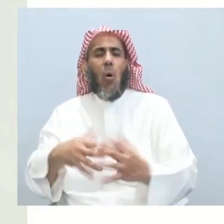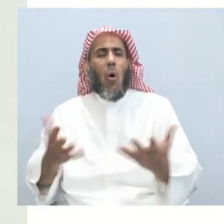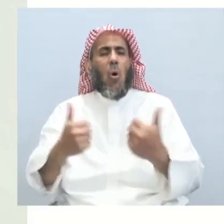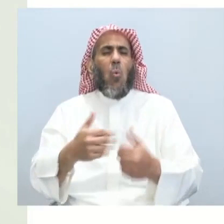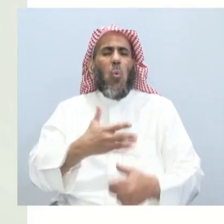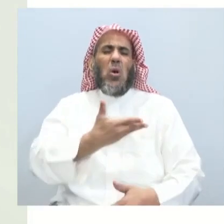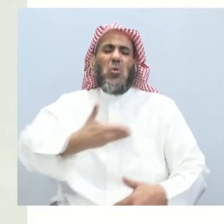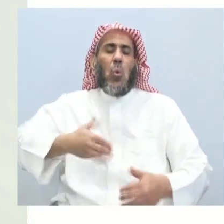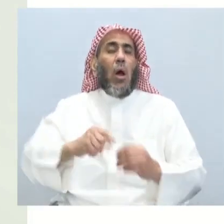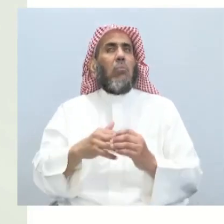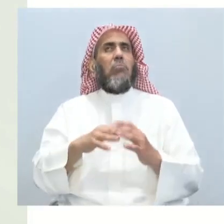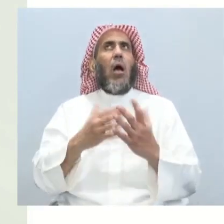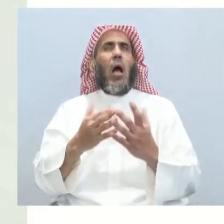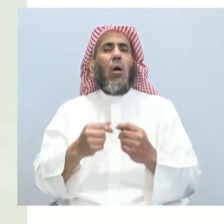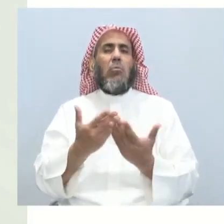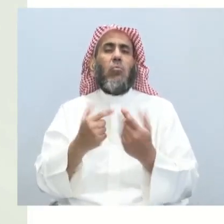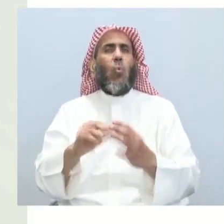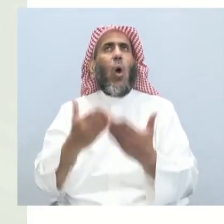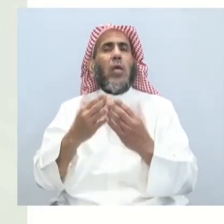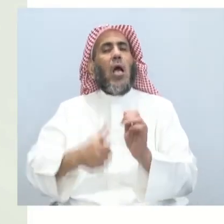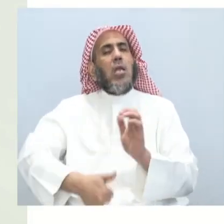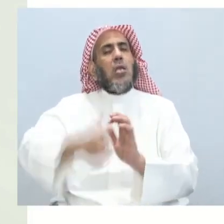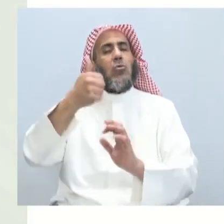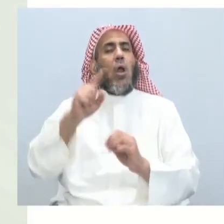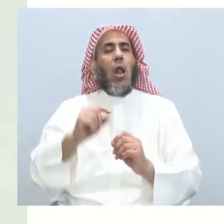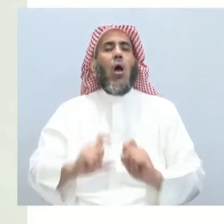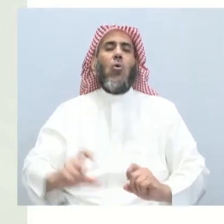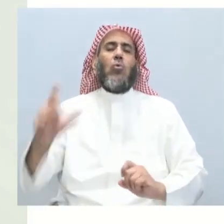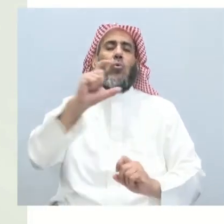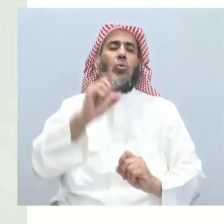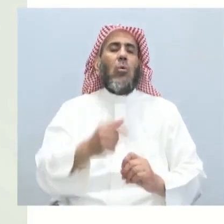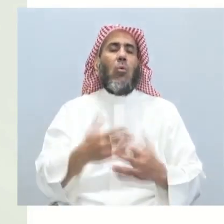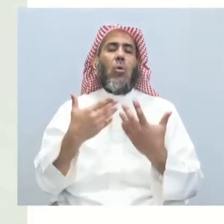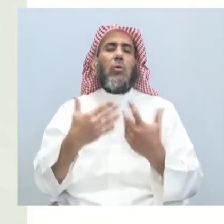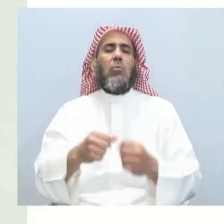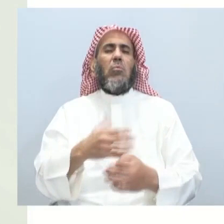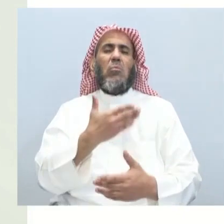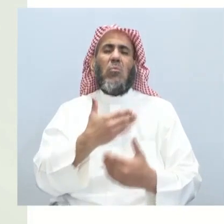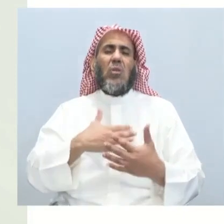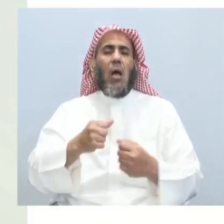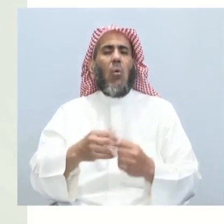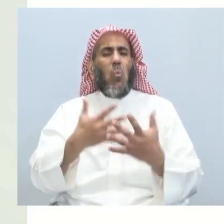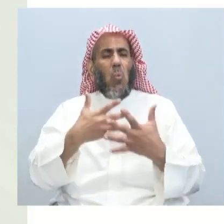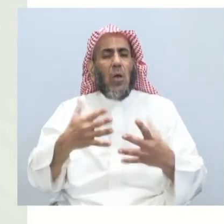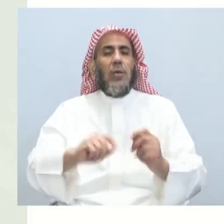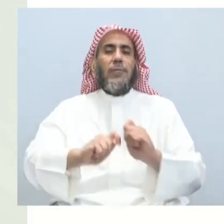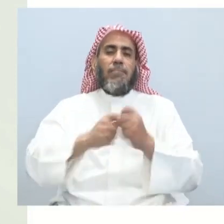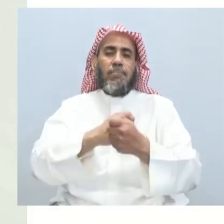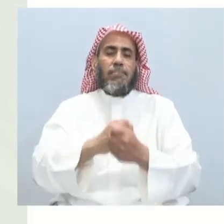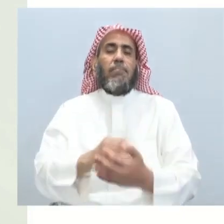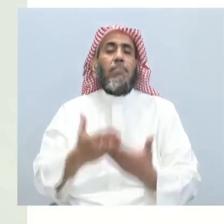وجوعا عسى وعسى ان ينصر الله ديننا ويجبر منا كل ما قد تصدع تحدث